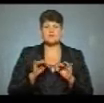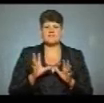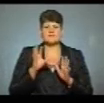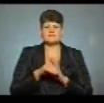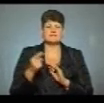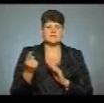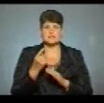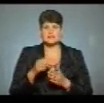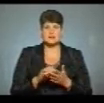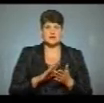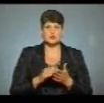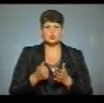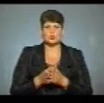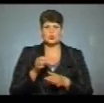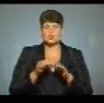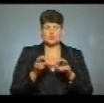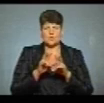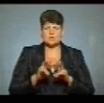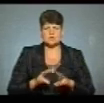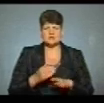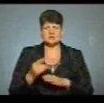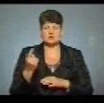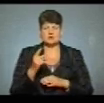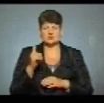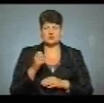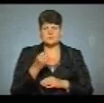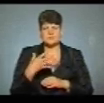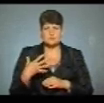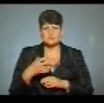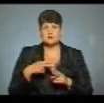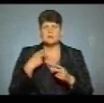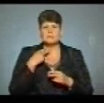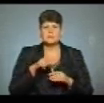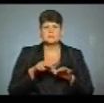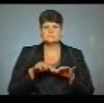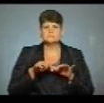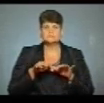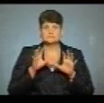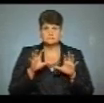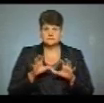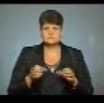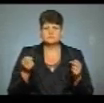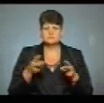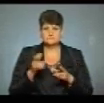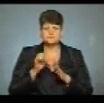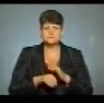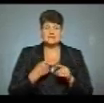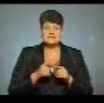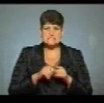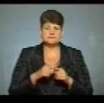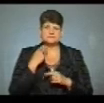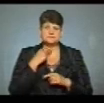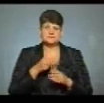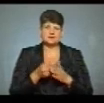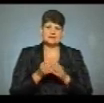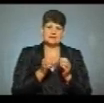реєстр досудових розслідувань за частиною першої статті 115 Кримінального кодексу «Умисне вбивство». Ця стаття передбачає ув'язнення на строк